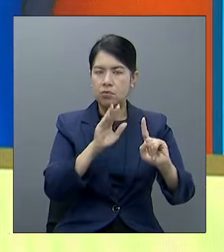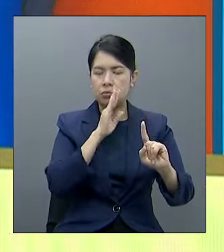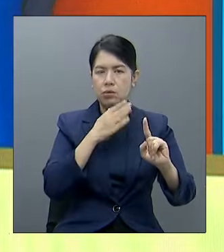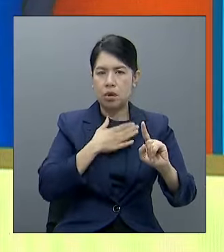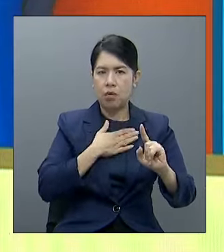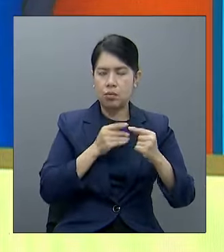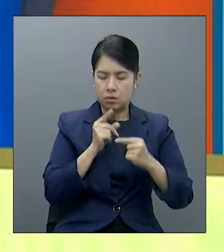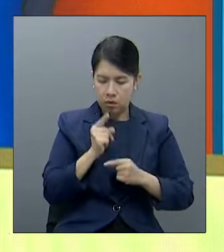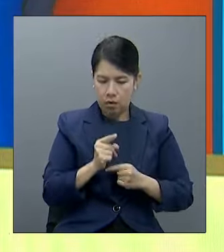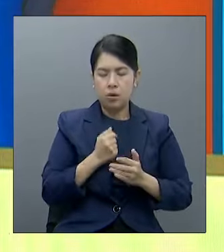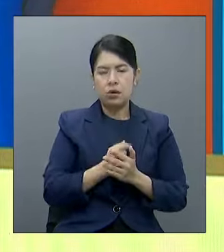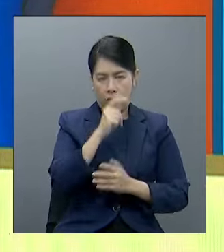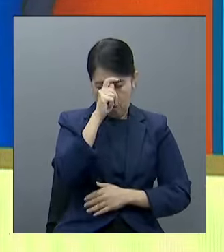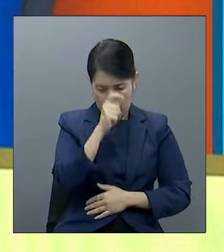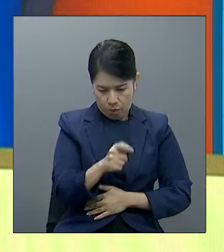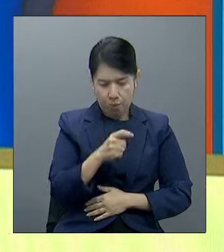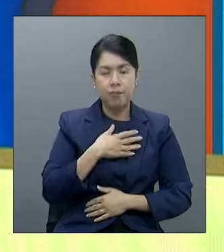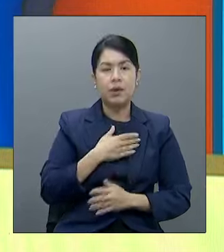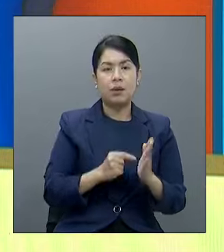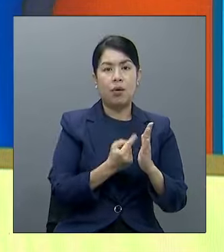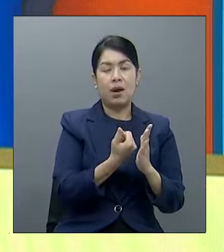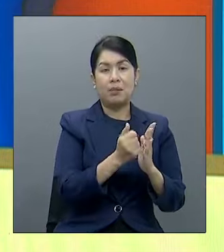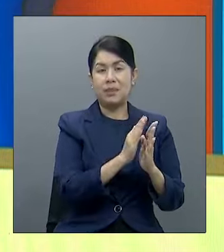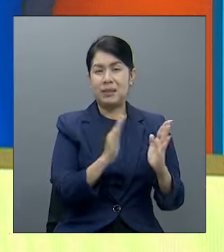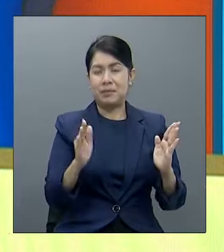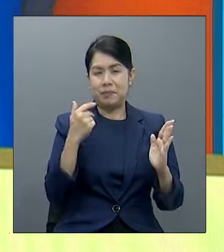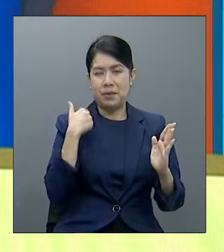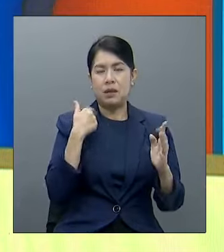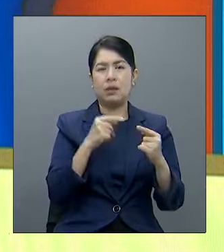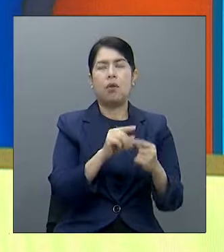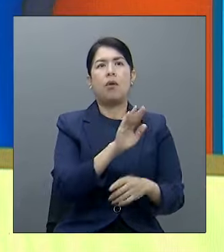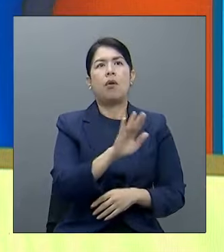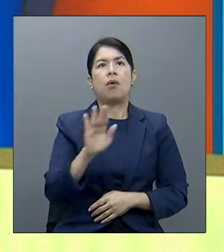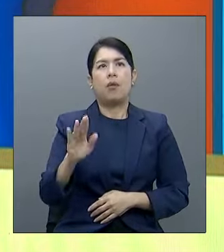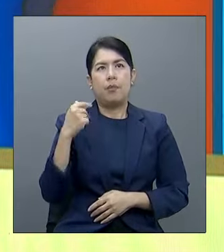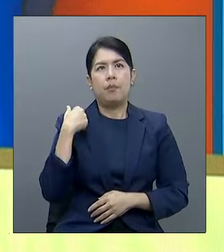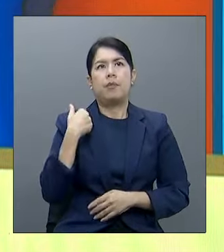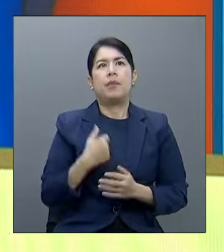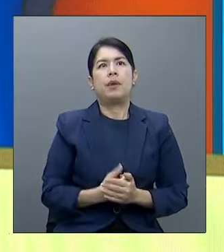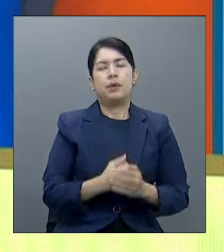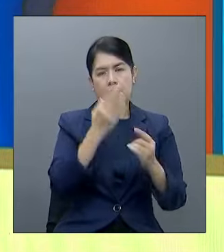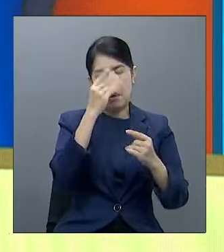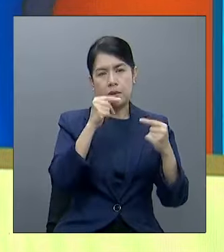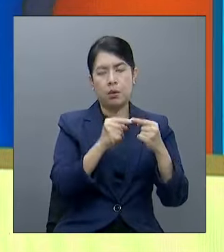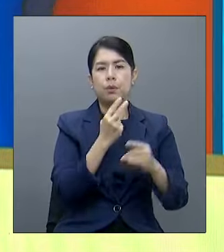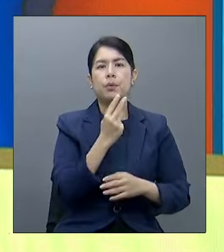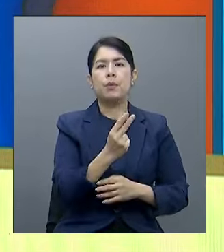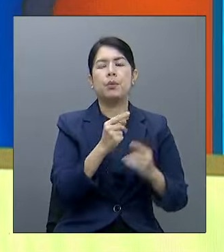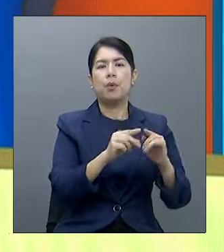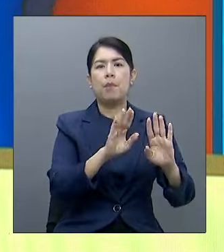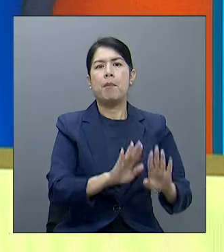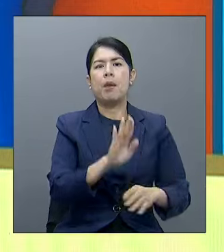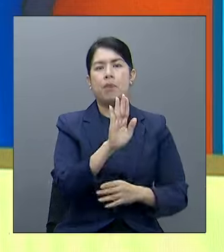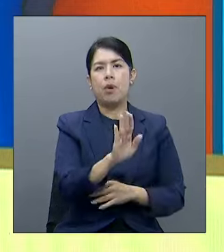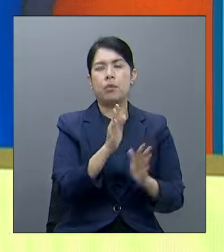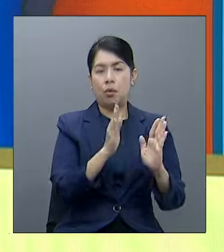ว่านับตั้งแต่วินาทีนี้เป็นต้นไปจนถึงเดือนมิถุนายนแล้วก็ไปอีกนานๆหลายๆเดือนหลายๆปีเราจะเห็นว่าจริงๆเนี่ยพลังของทั้งคน